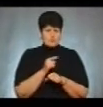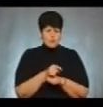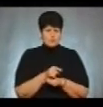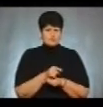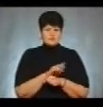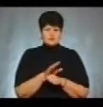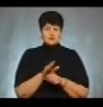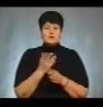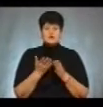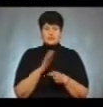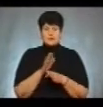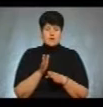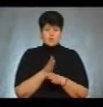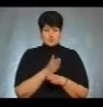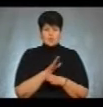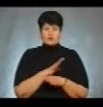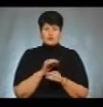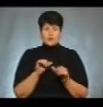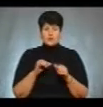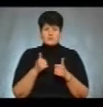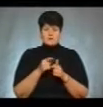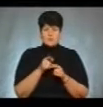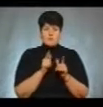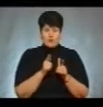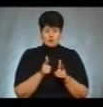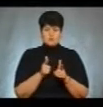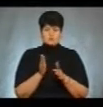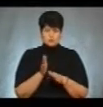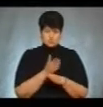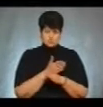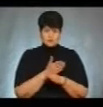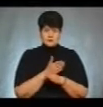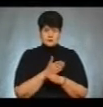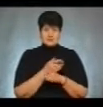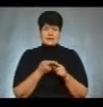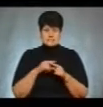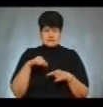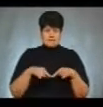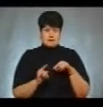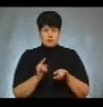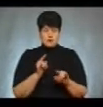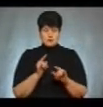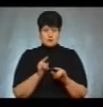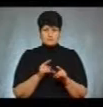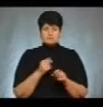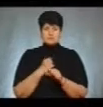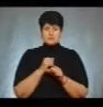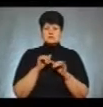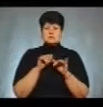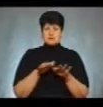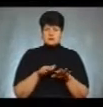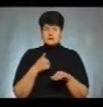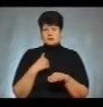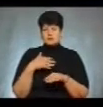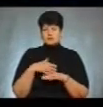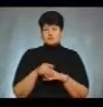не усуне, а тому що була комісія, і вони погодились усунути оці вибоїни, вжити заходів, тобто, я так